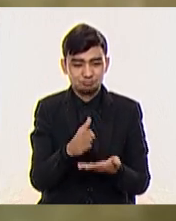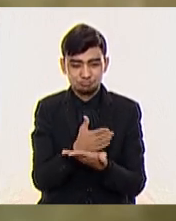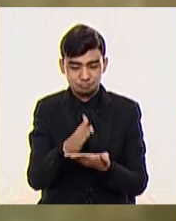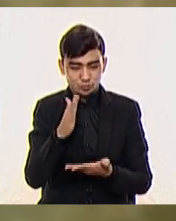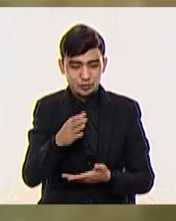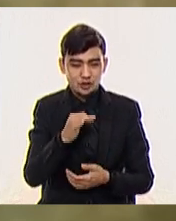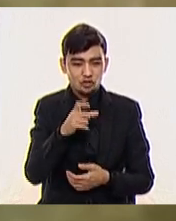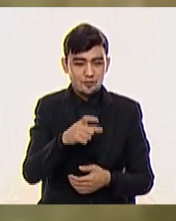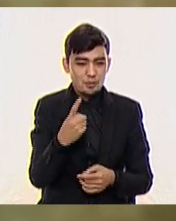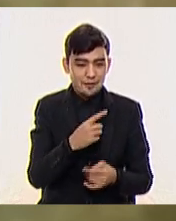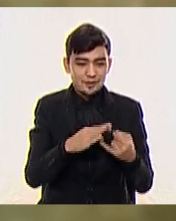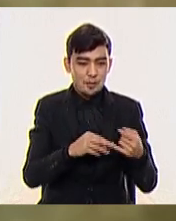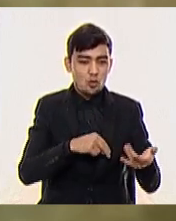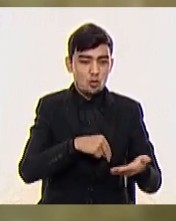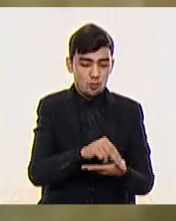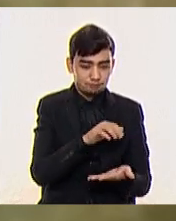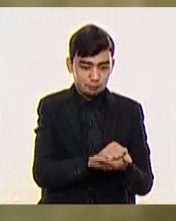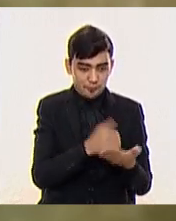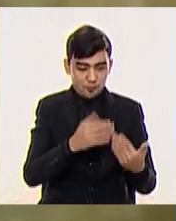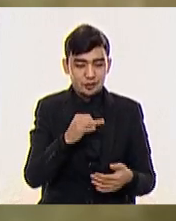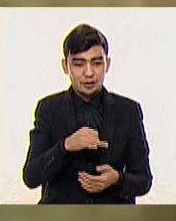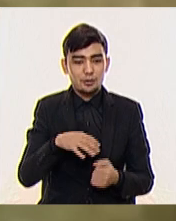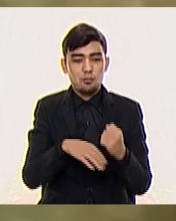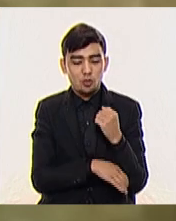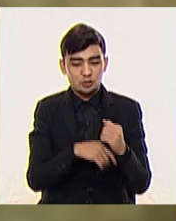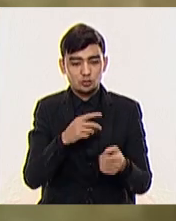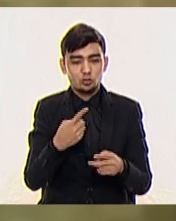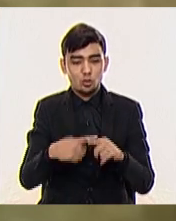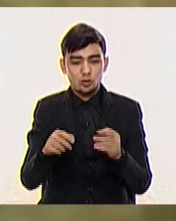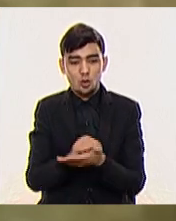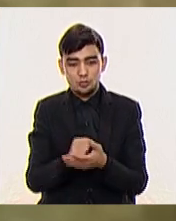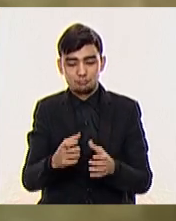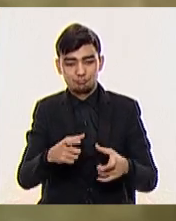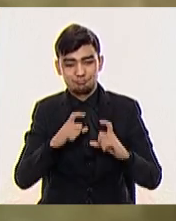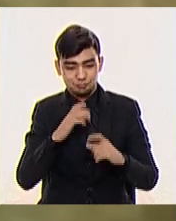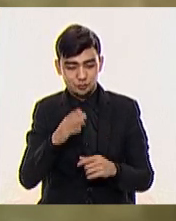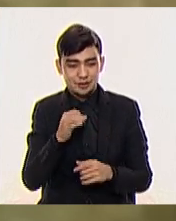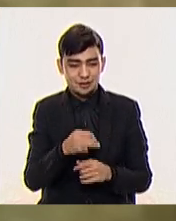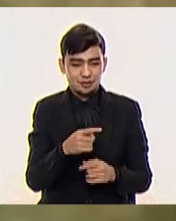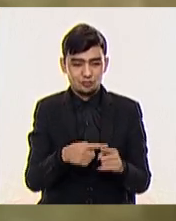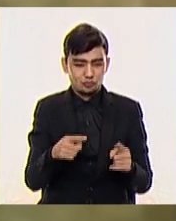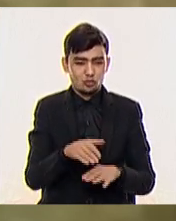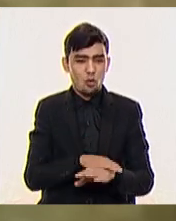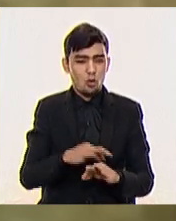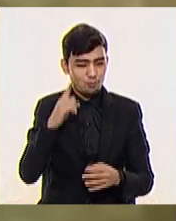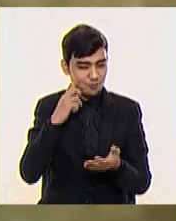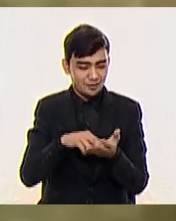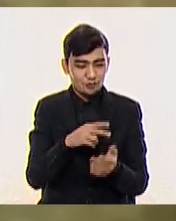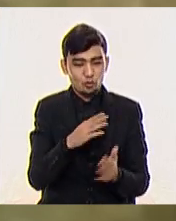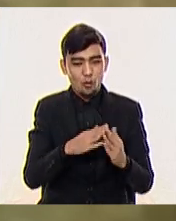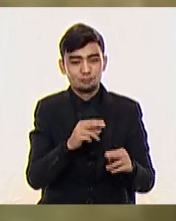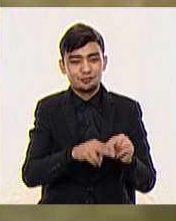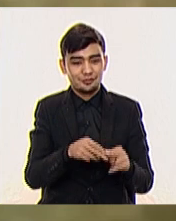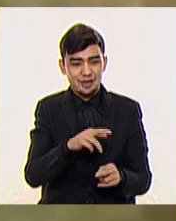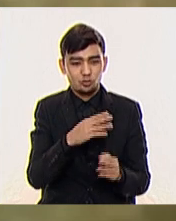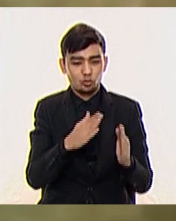Яғни азамат бірінші жер сатып алады, одан кейін барып, қалған құжаттар тапсырады. Бұл ең ұзақ жоба. Үй салатын адам